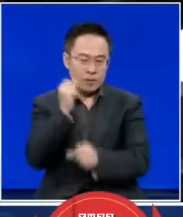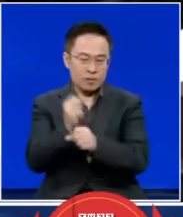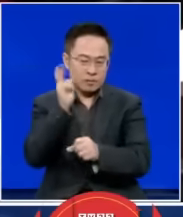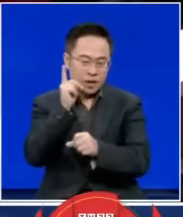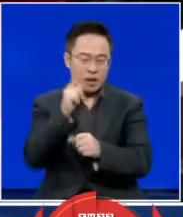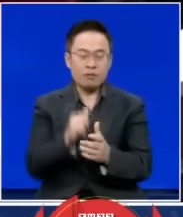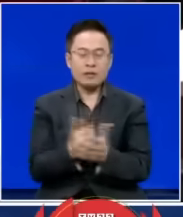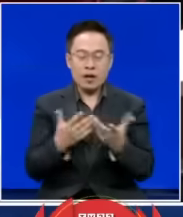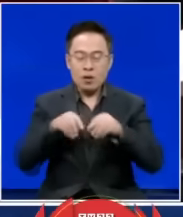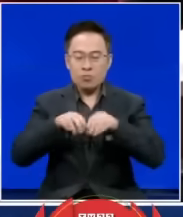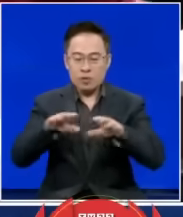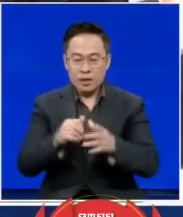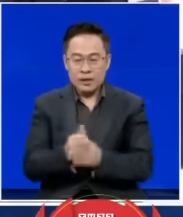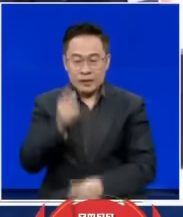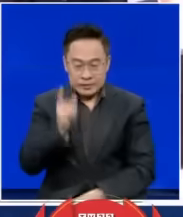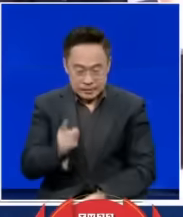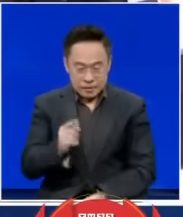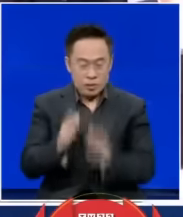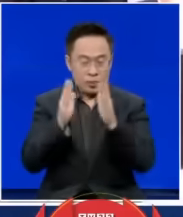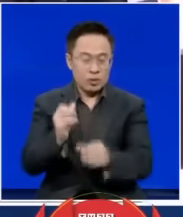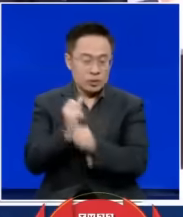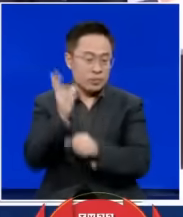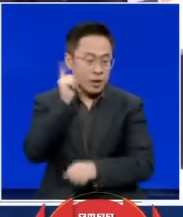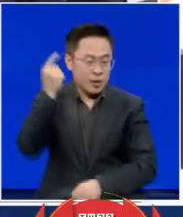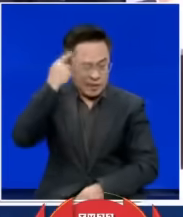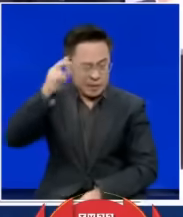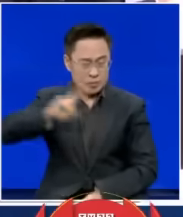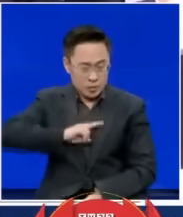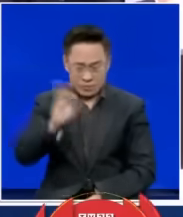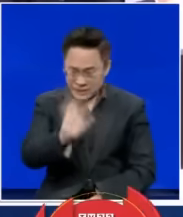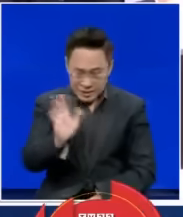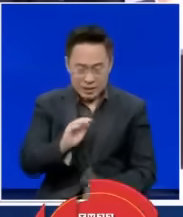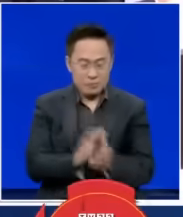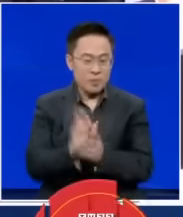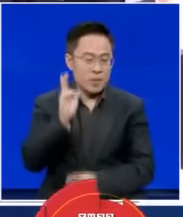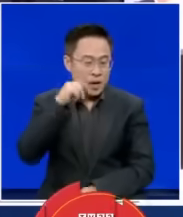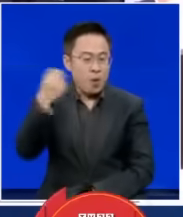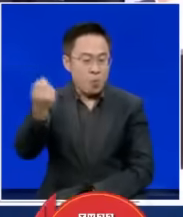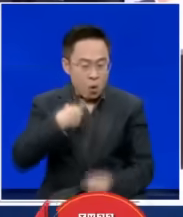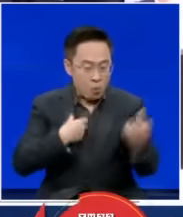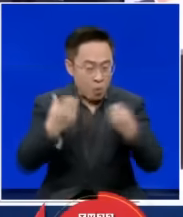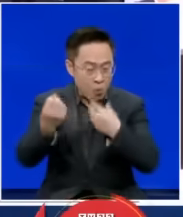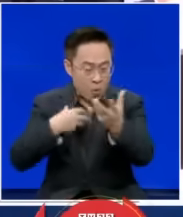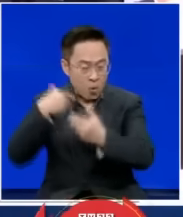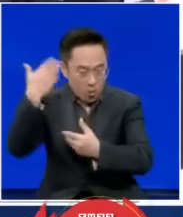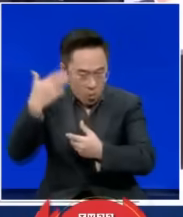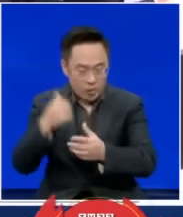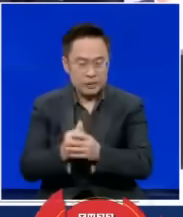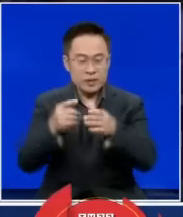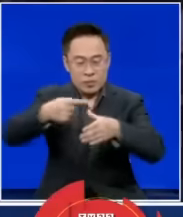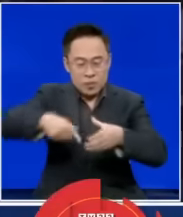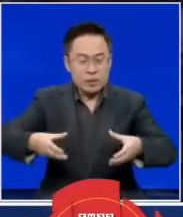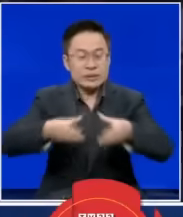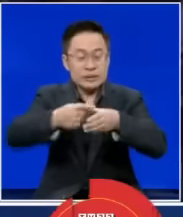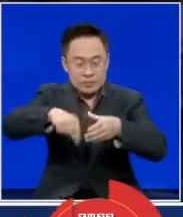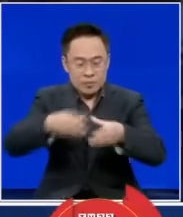ข่าวสร้างความโทษนะครับไม่มีใครมานั่งนึกๆหรอกแล้วก็พูดออกไปส่วนใหญ่ก็คือมันก็มีเสียงกระซิบมาจากในว